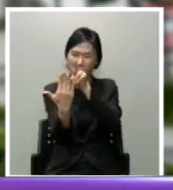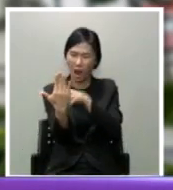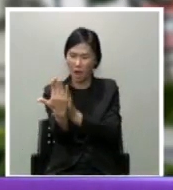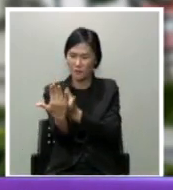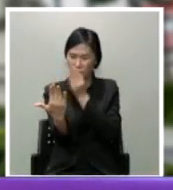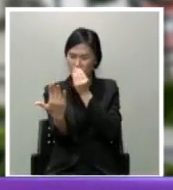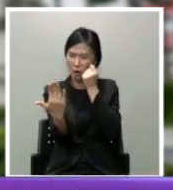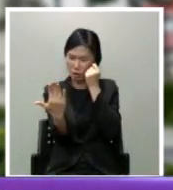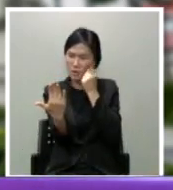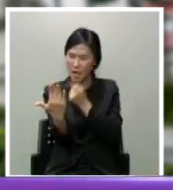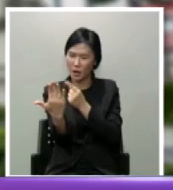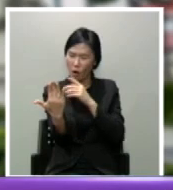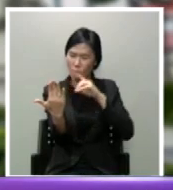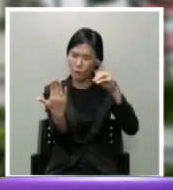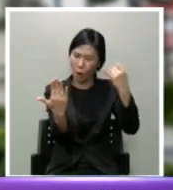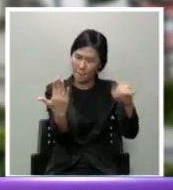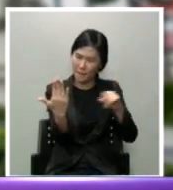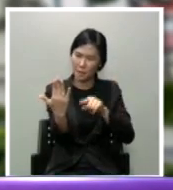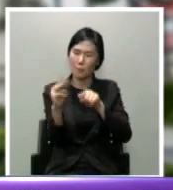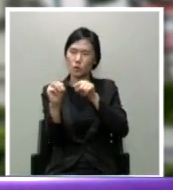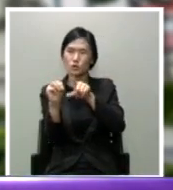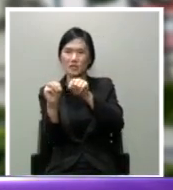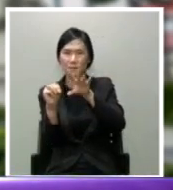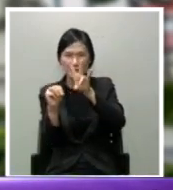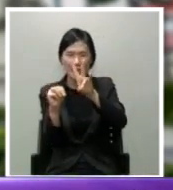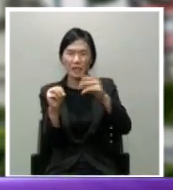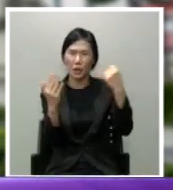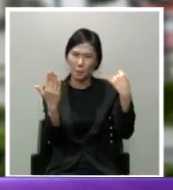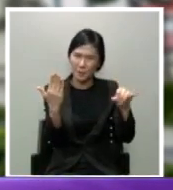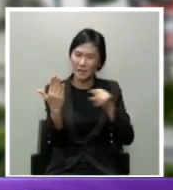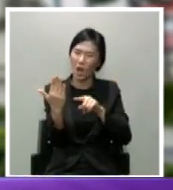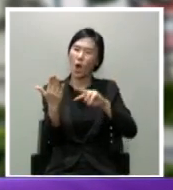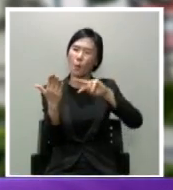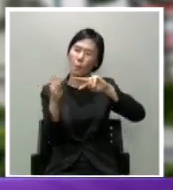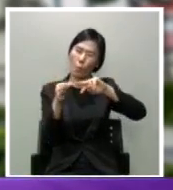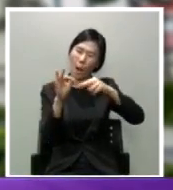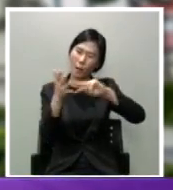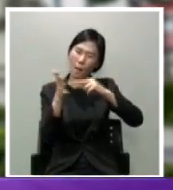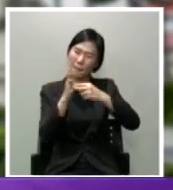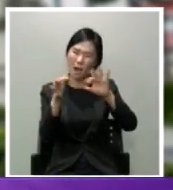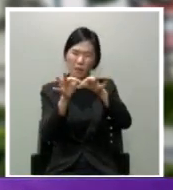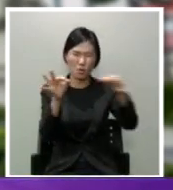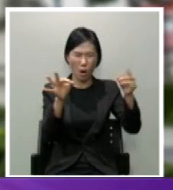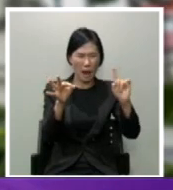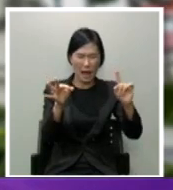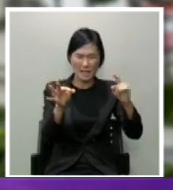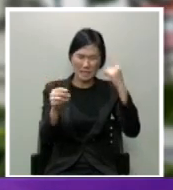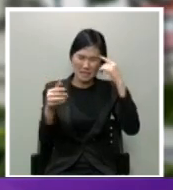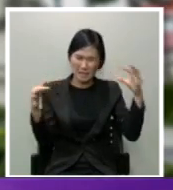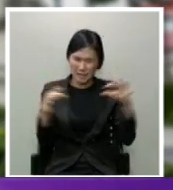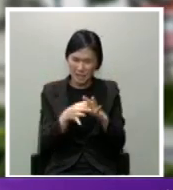านประธานว่าฟ้องว่าผิดมาตรา27พ.ร.บ.ศุลกากรแปลว่าอะไรเอ๊ะแล้วมันเกี่ยวอะไร